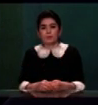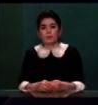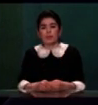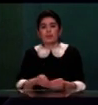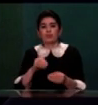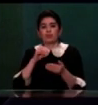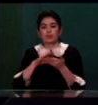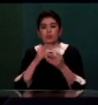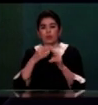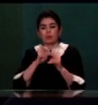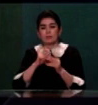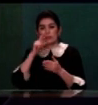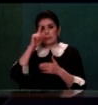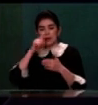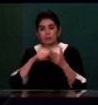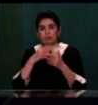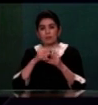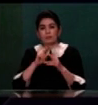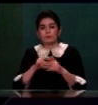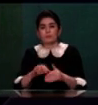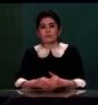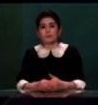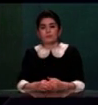Kiritgan parolimizni tasdiqlaymiz.